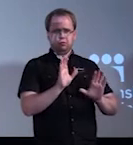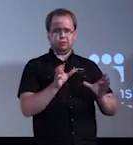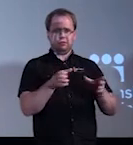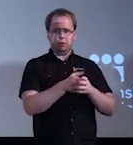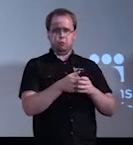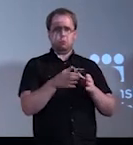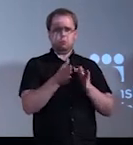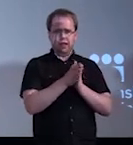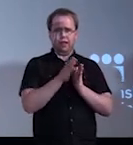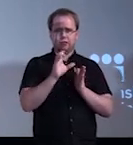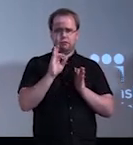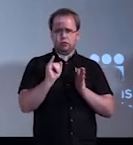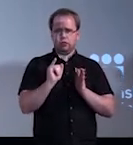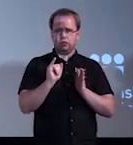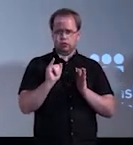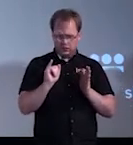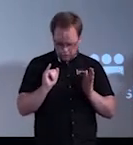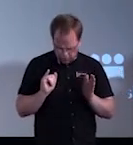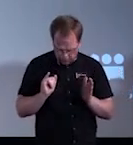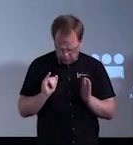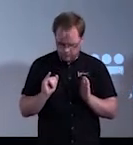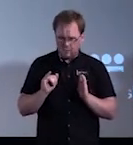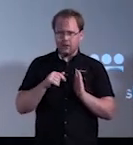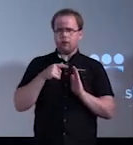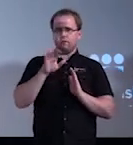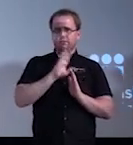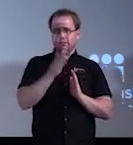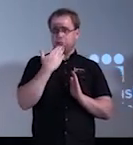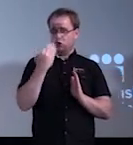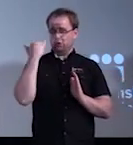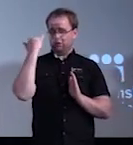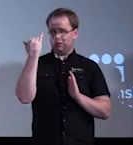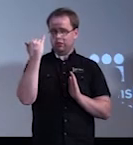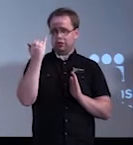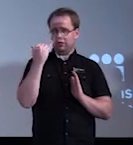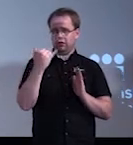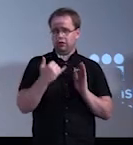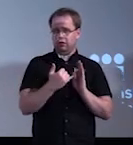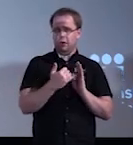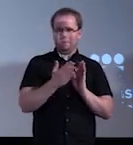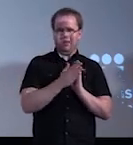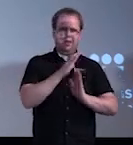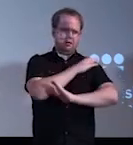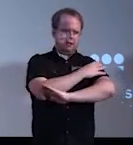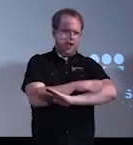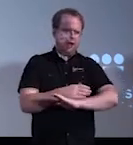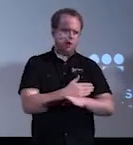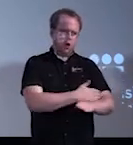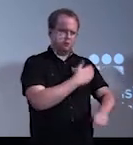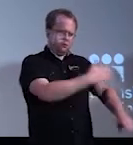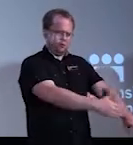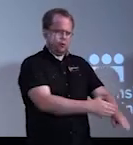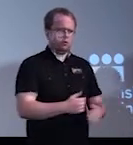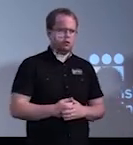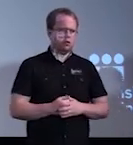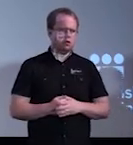Svenska Filminstitutet. Där finns det en bra idé kring detta med armlängds avstånd. Men